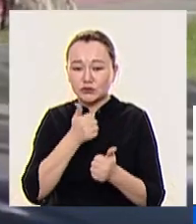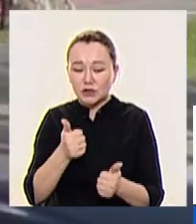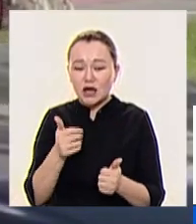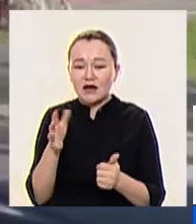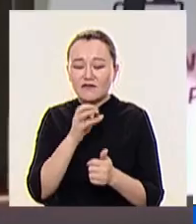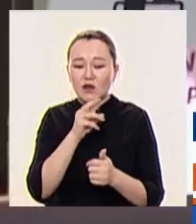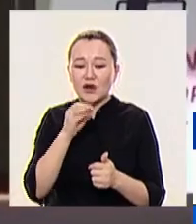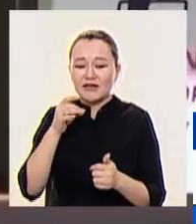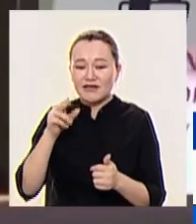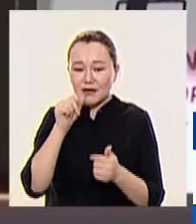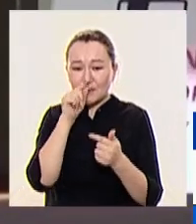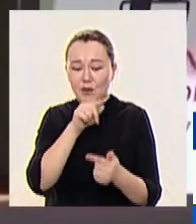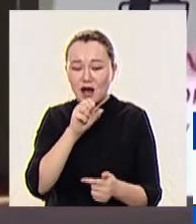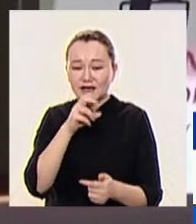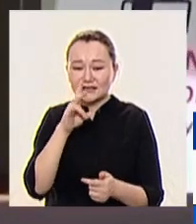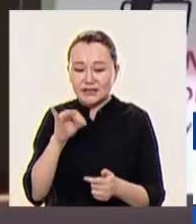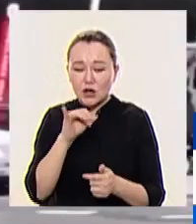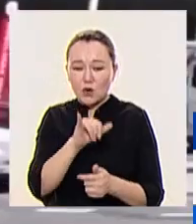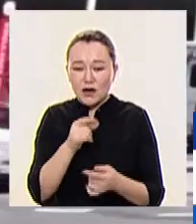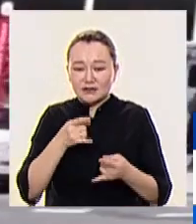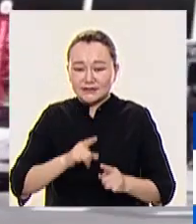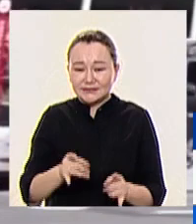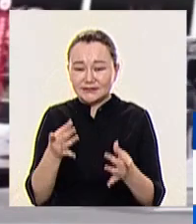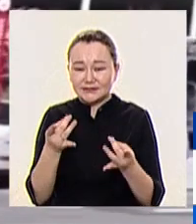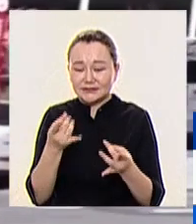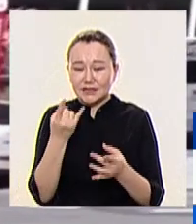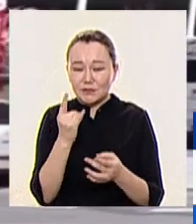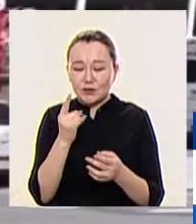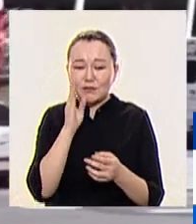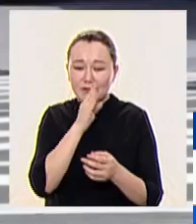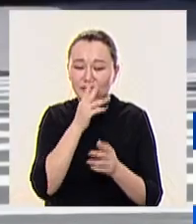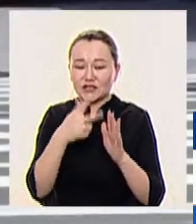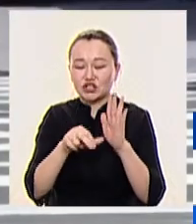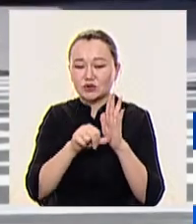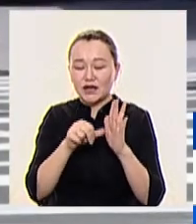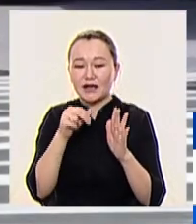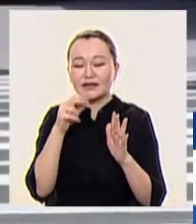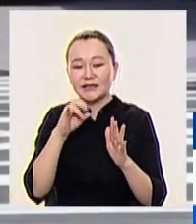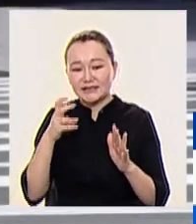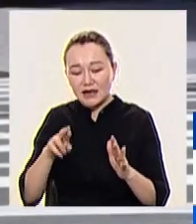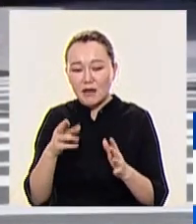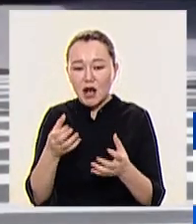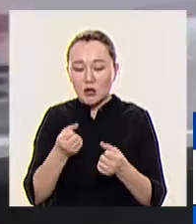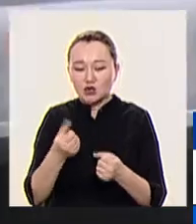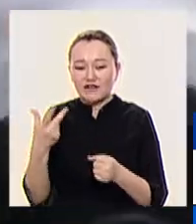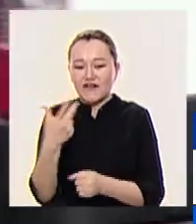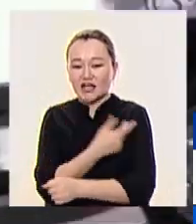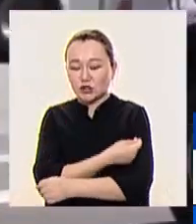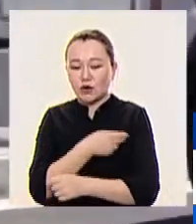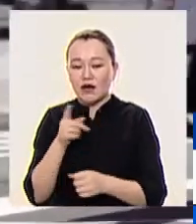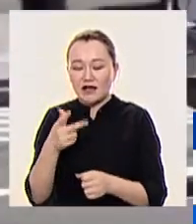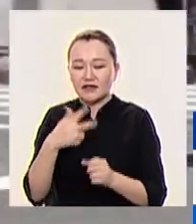Флориде антитела к ковид обнаружили у новорожденного младенца. Его мать на 36-й неделе беременности получила вакцину, а